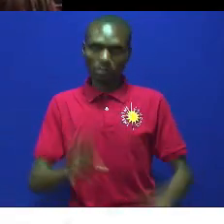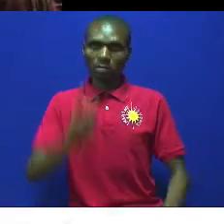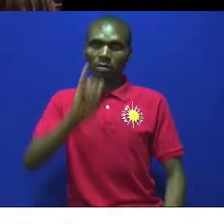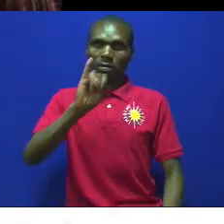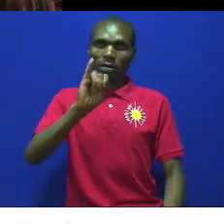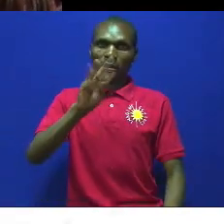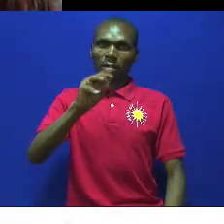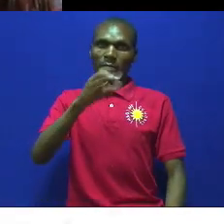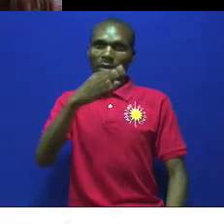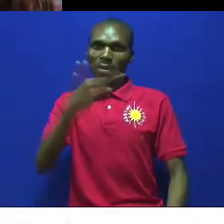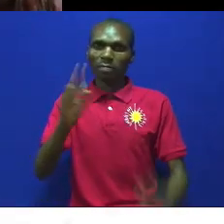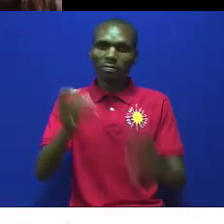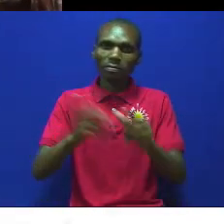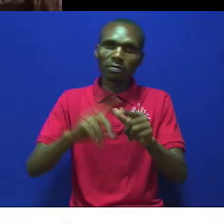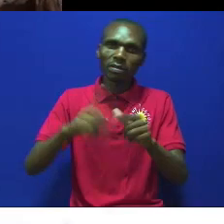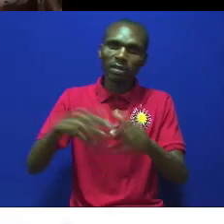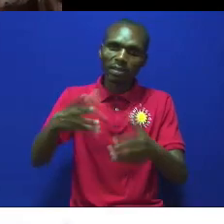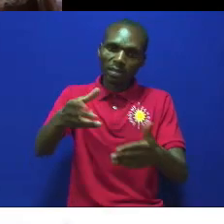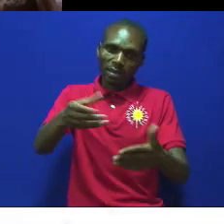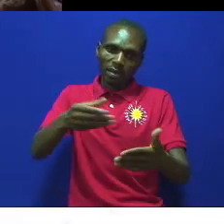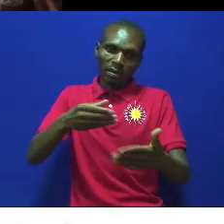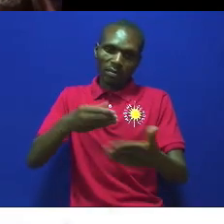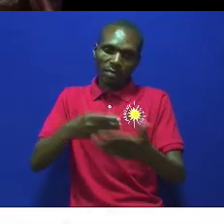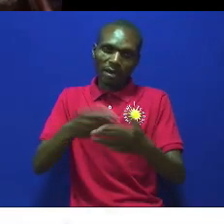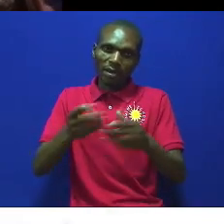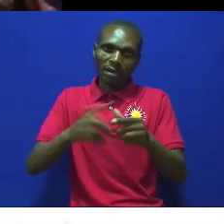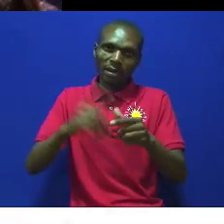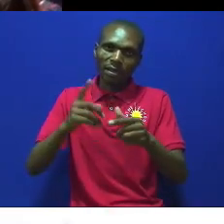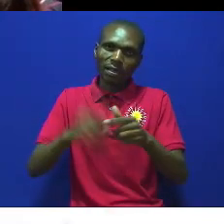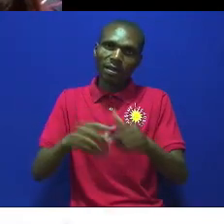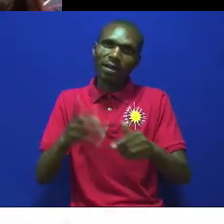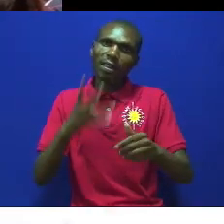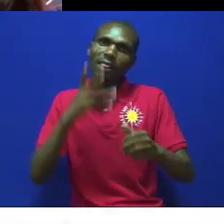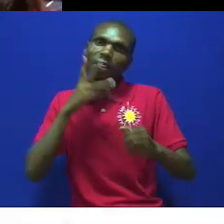sasa wametupatia pesa milioni